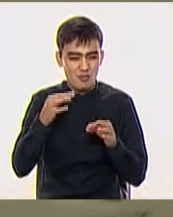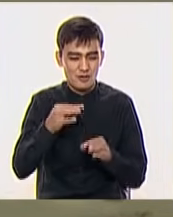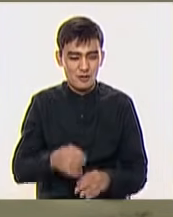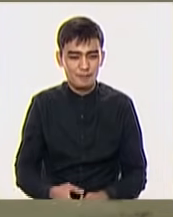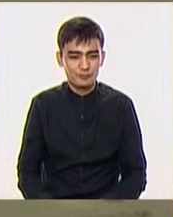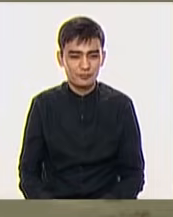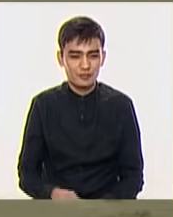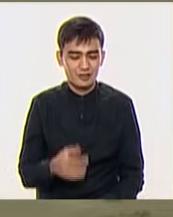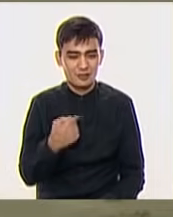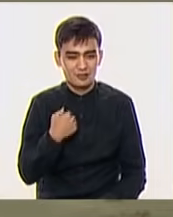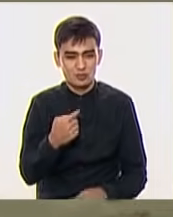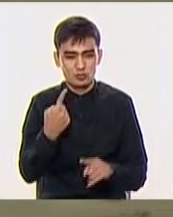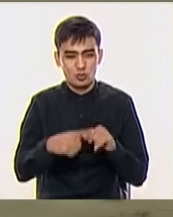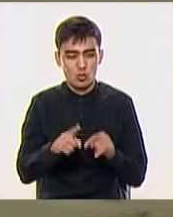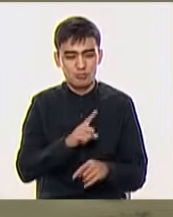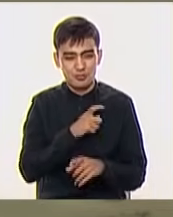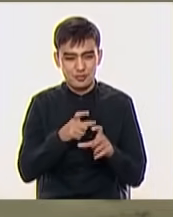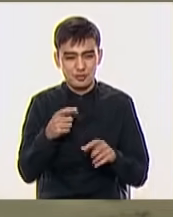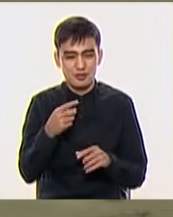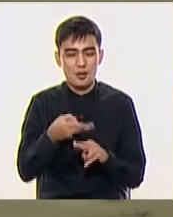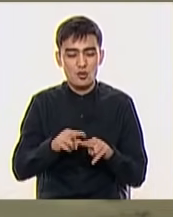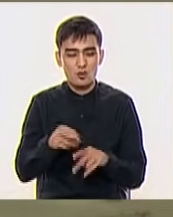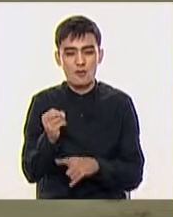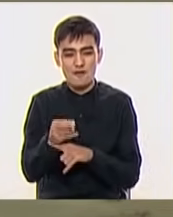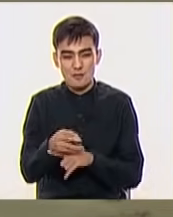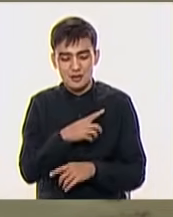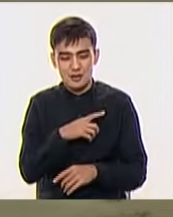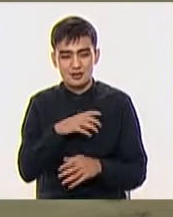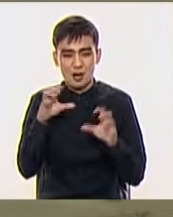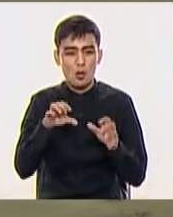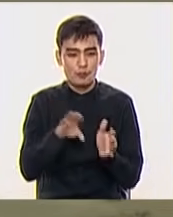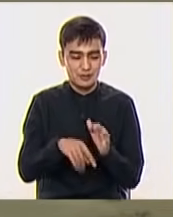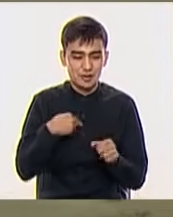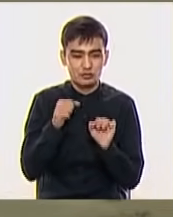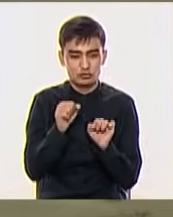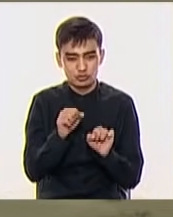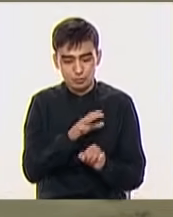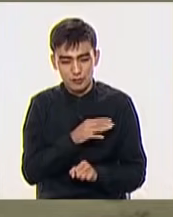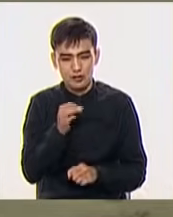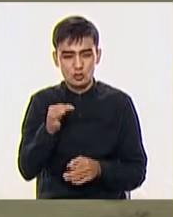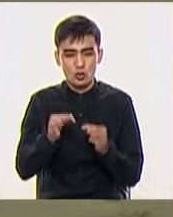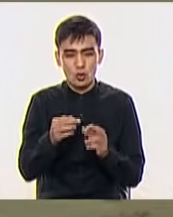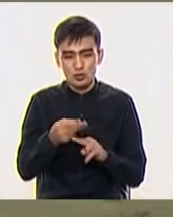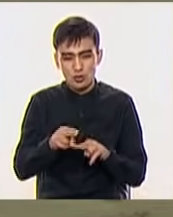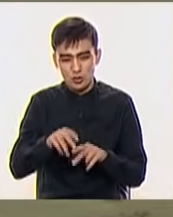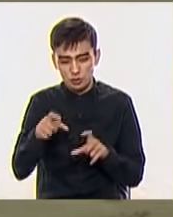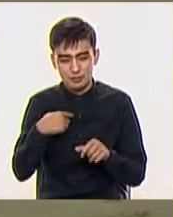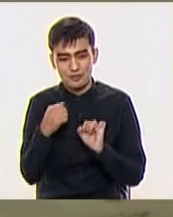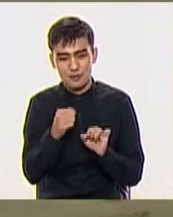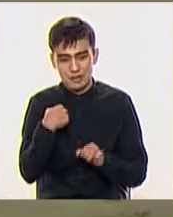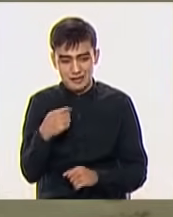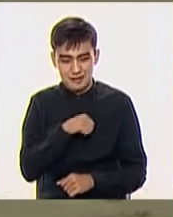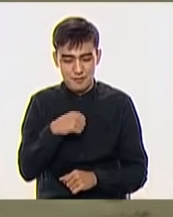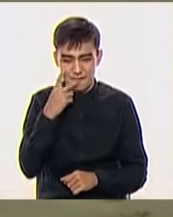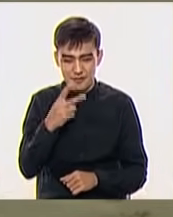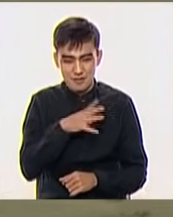Я заступалась за других специалистов, которых увольняли незаконно, за судей заступалась. Я видела, все это при мне происходит. И тогда